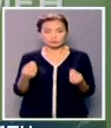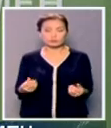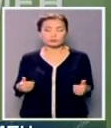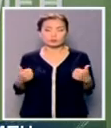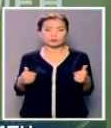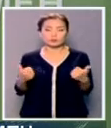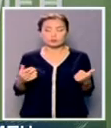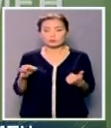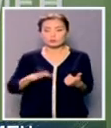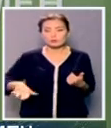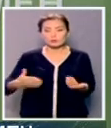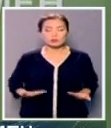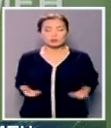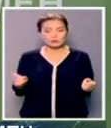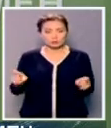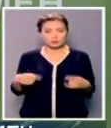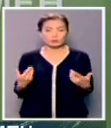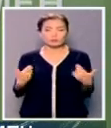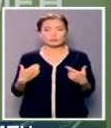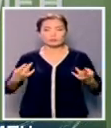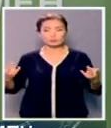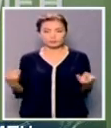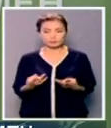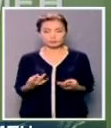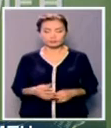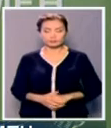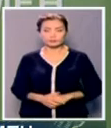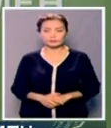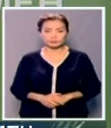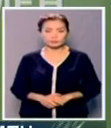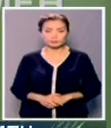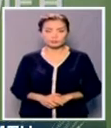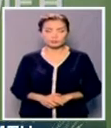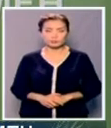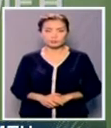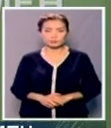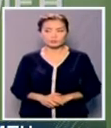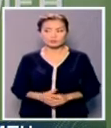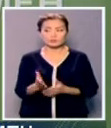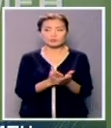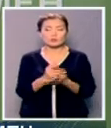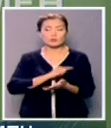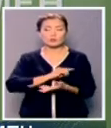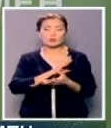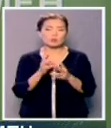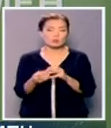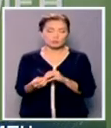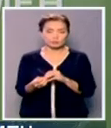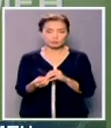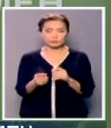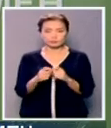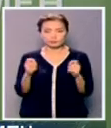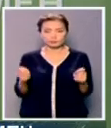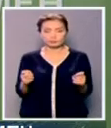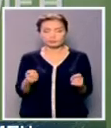жалпы облыстың, өңірдің дамуы үшін қажетті мәселелер деп қарауға болады. Себебі бүгін күн ұзағына жасалған жұмыстың нәтижелігі сол, егер